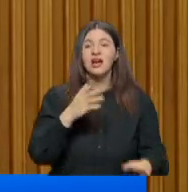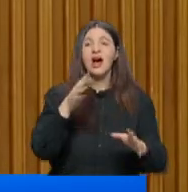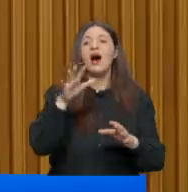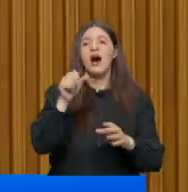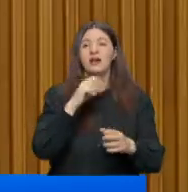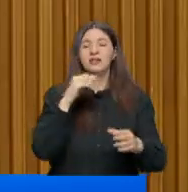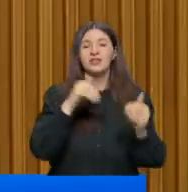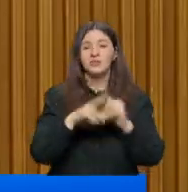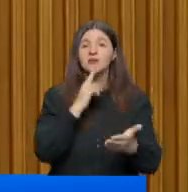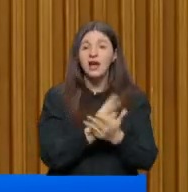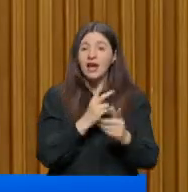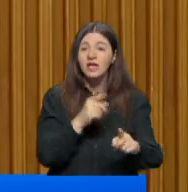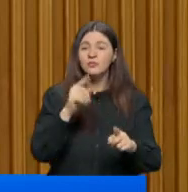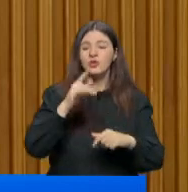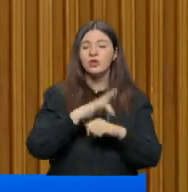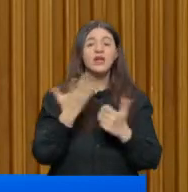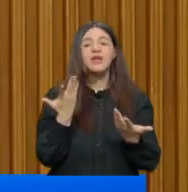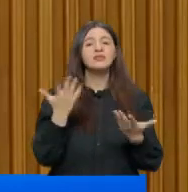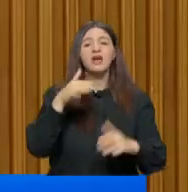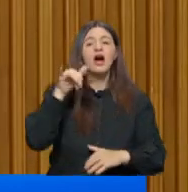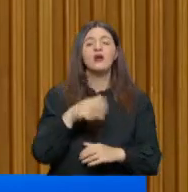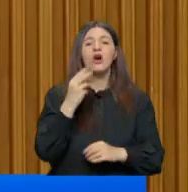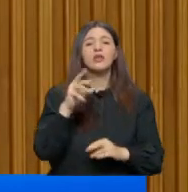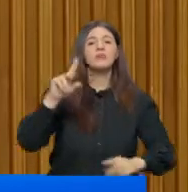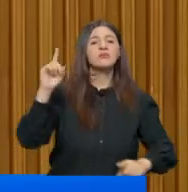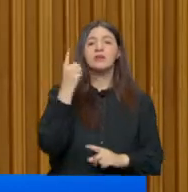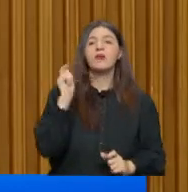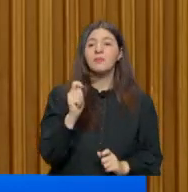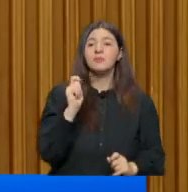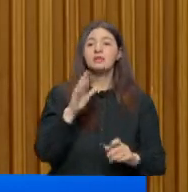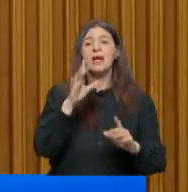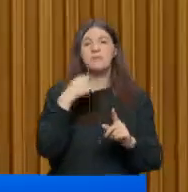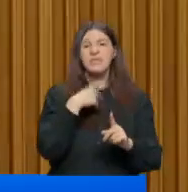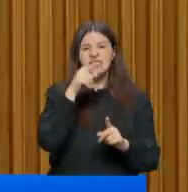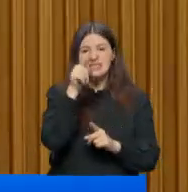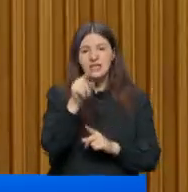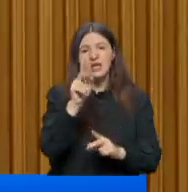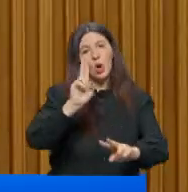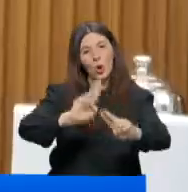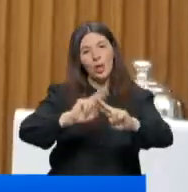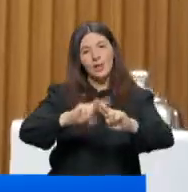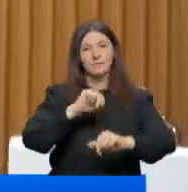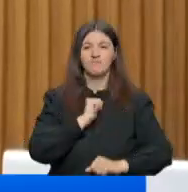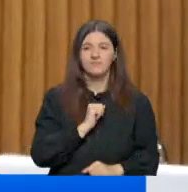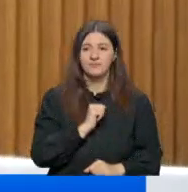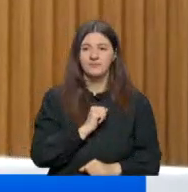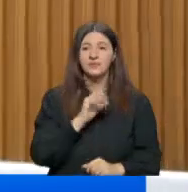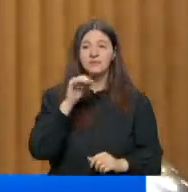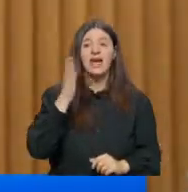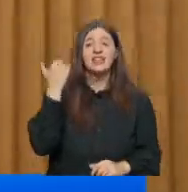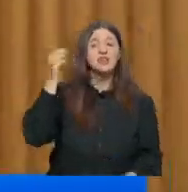seçim kararını. Bu ülke nasıl hak ettiği gibi yönetilirmiş, biz sana öğretelim. Eskiden